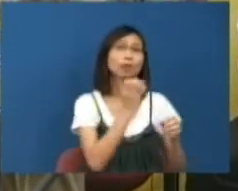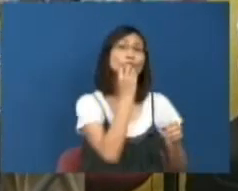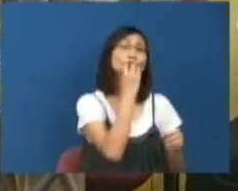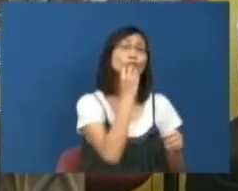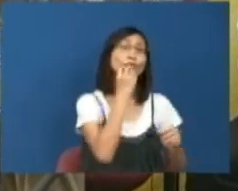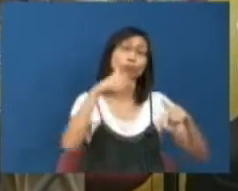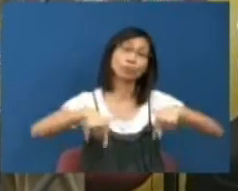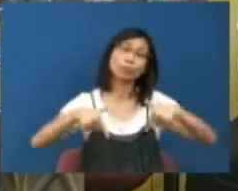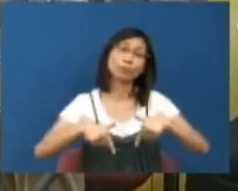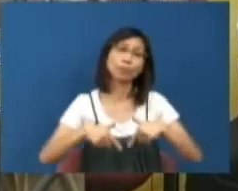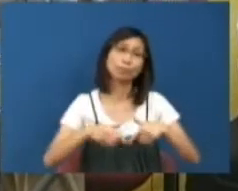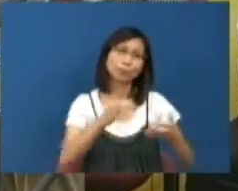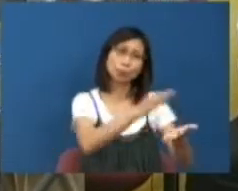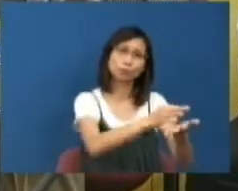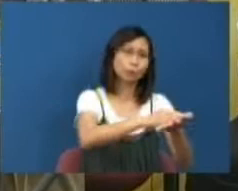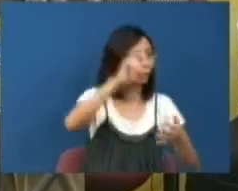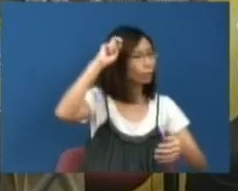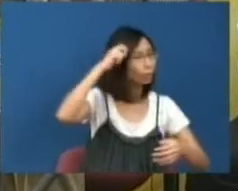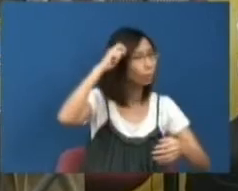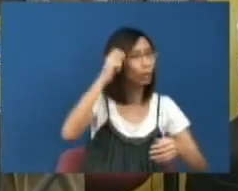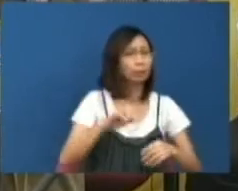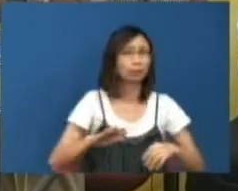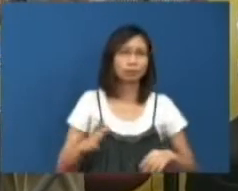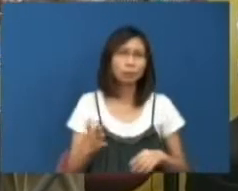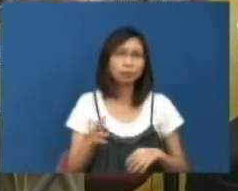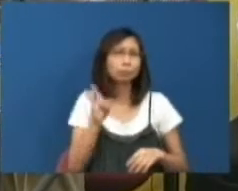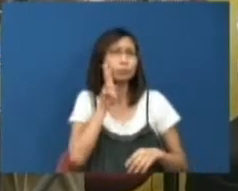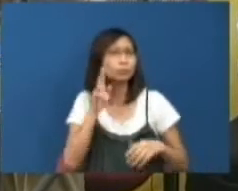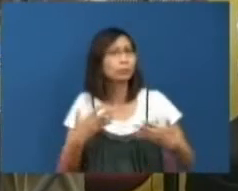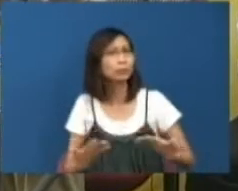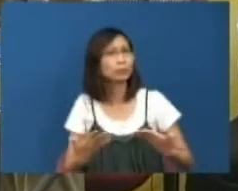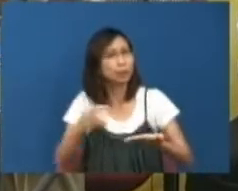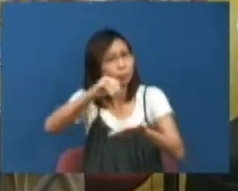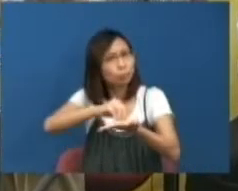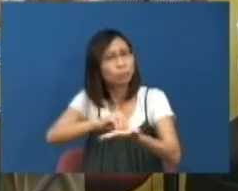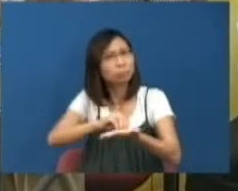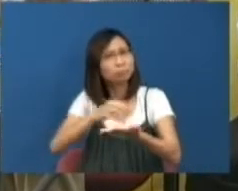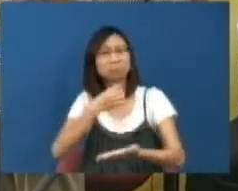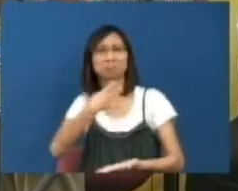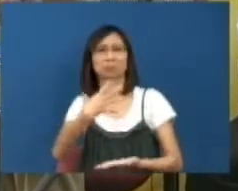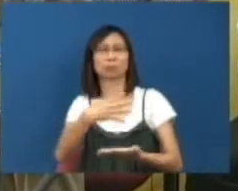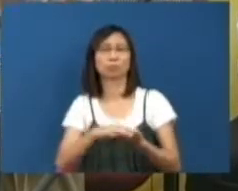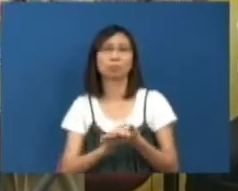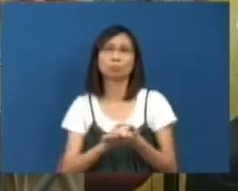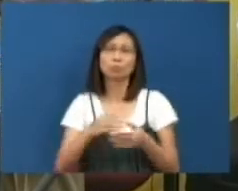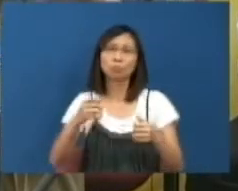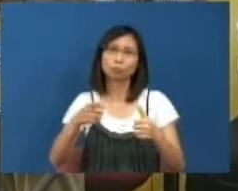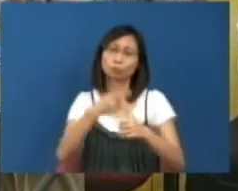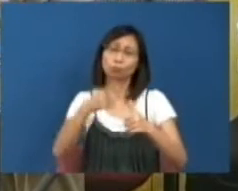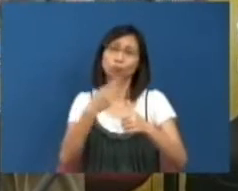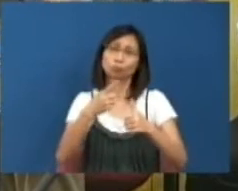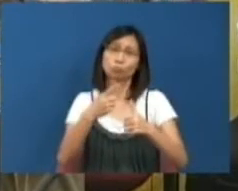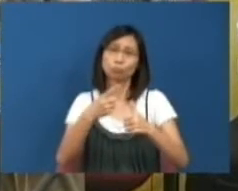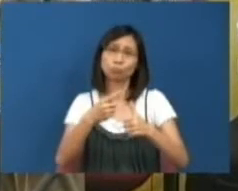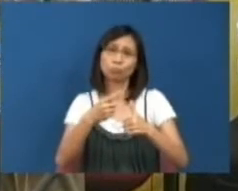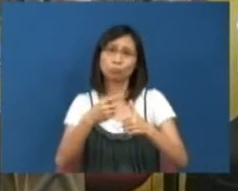度計劃？咁而家暫時都未話。可以落實啦，仲係一個初階研究嘅報告，即係究竟我哋香港